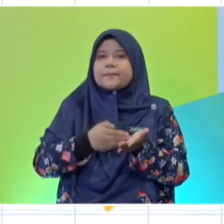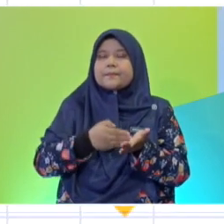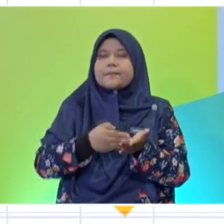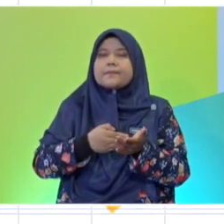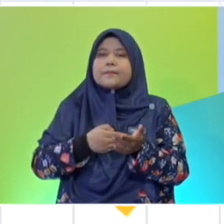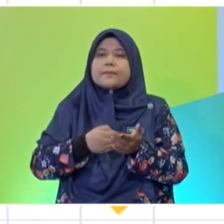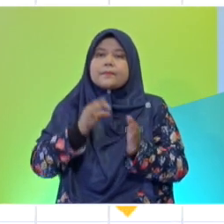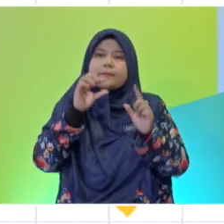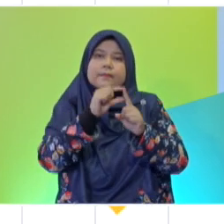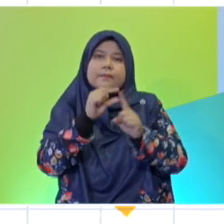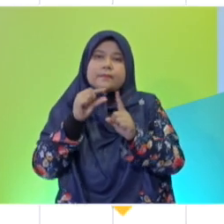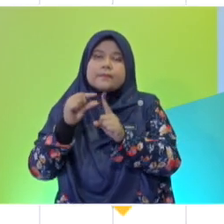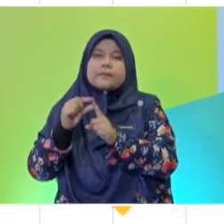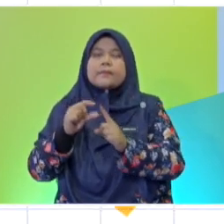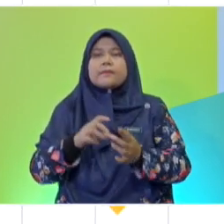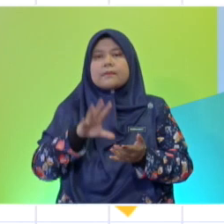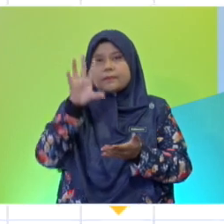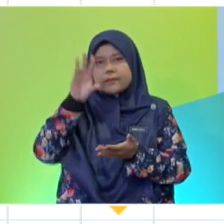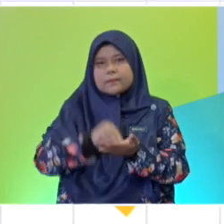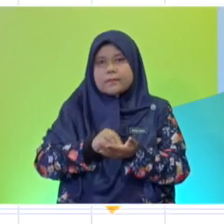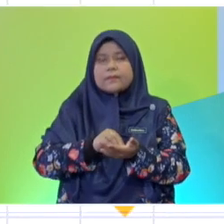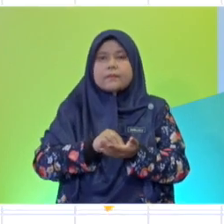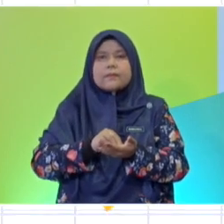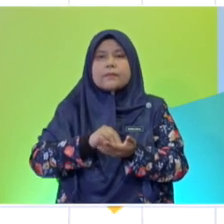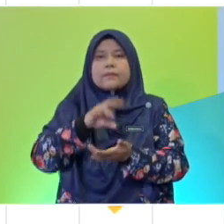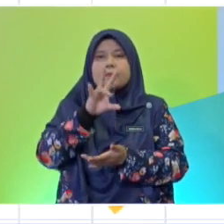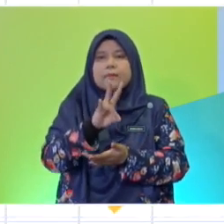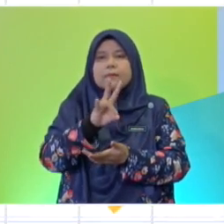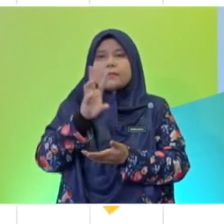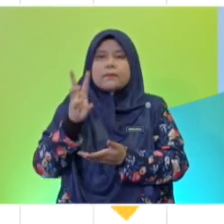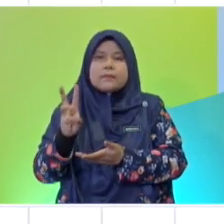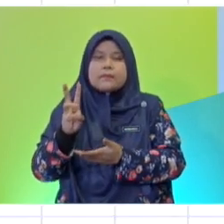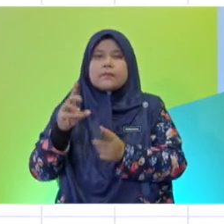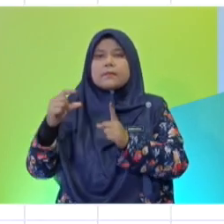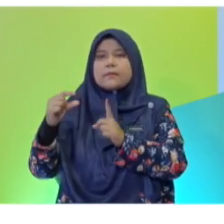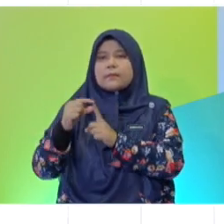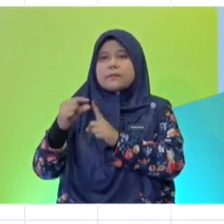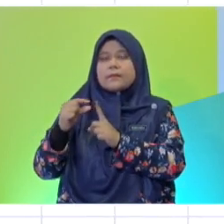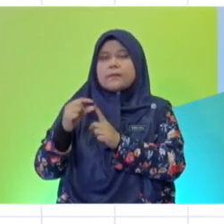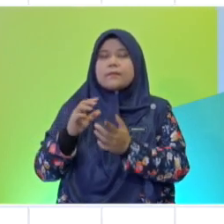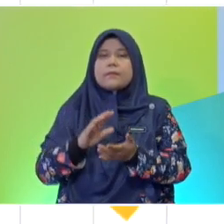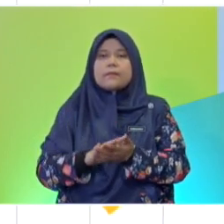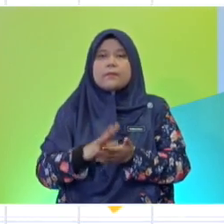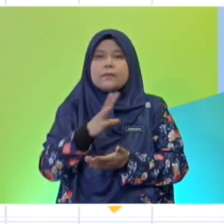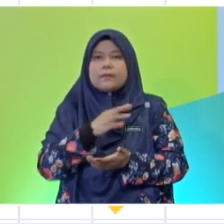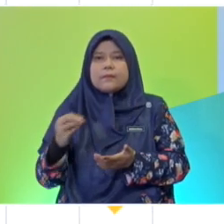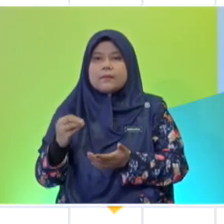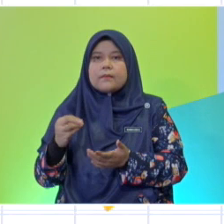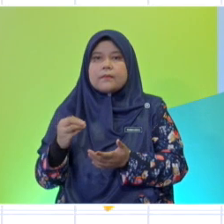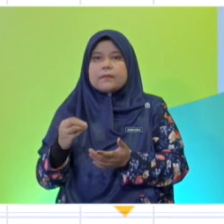yang saya dapat sebanyak 76 patah perkataan rakyat